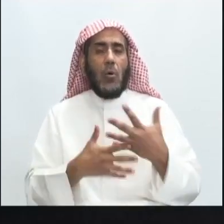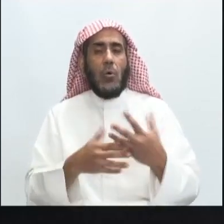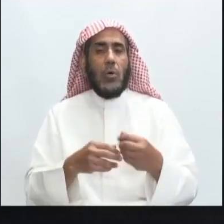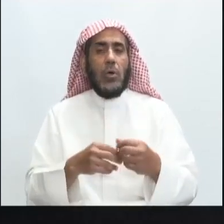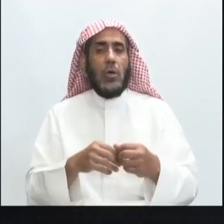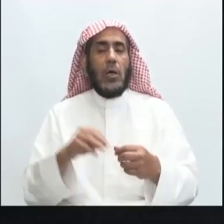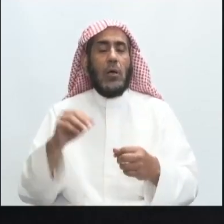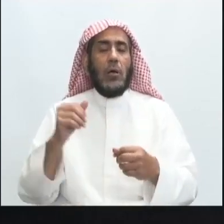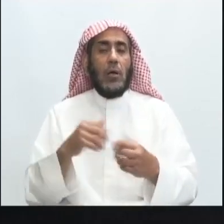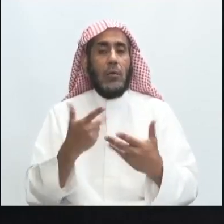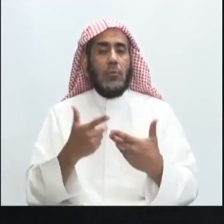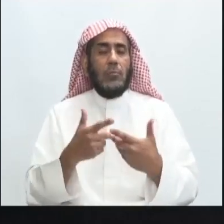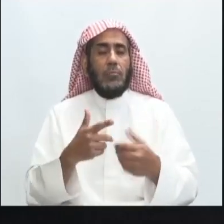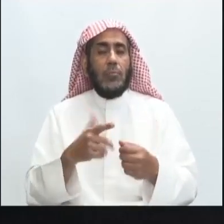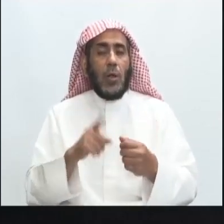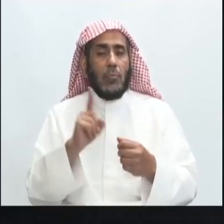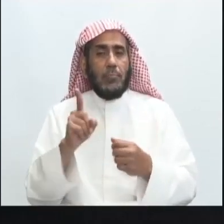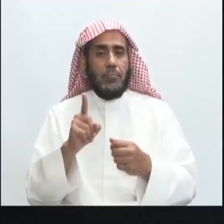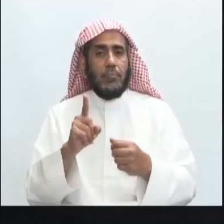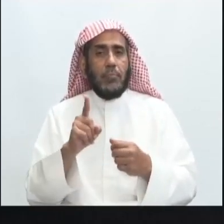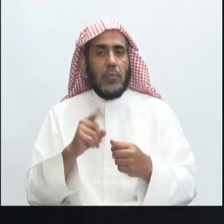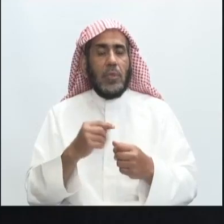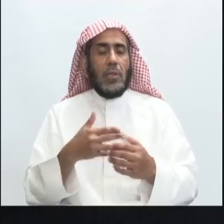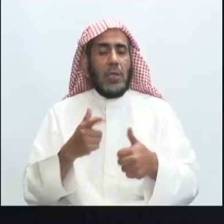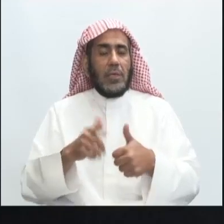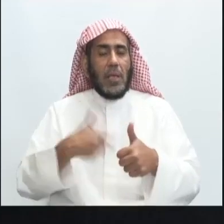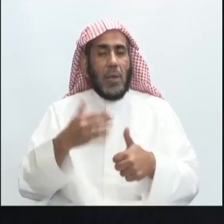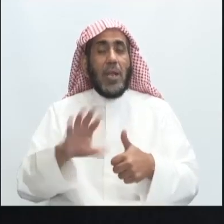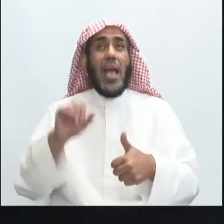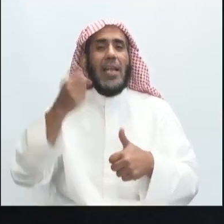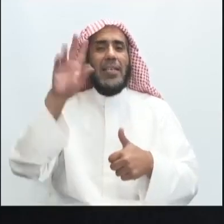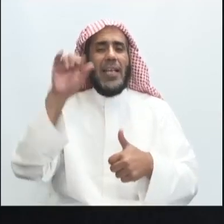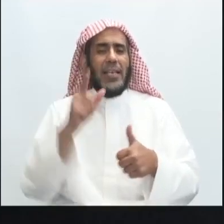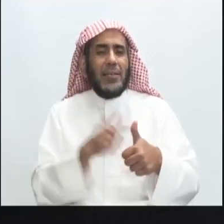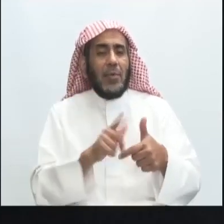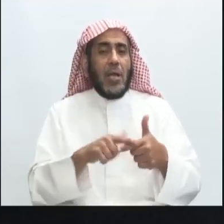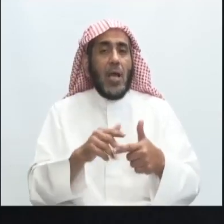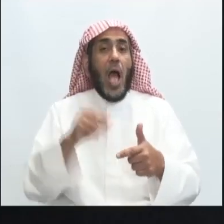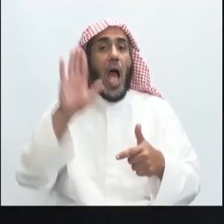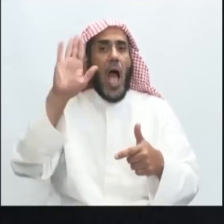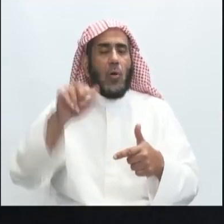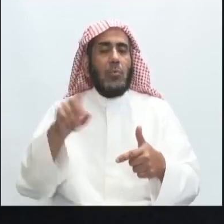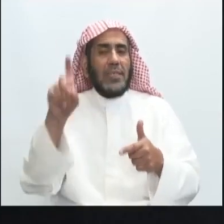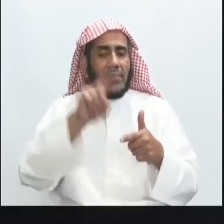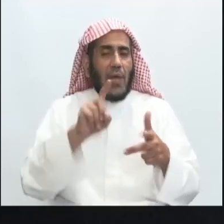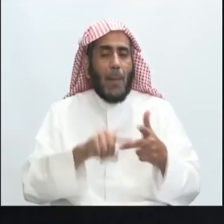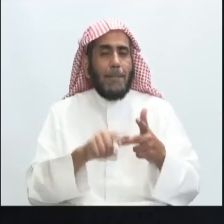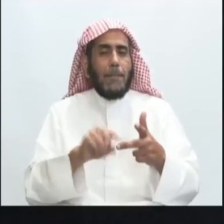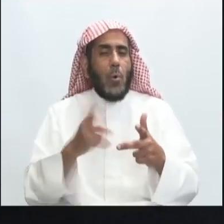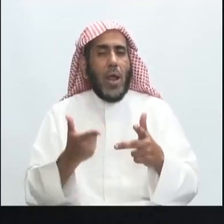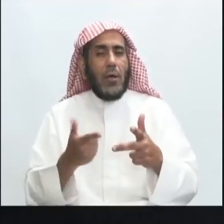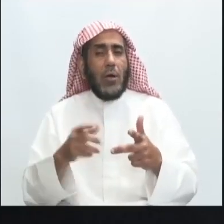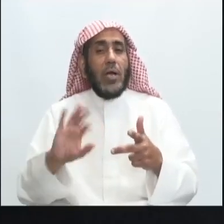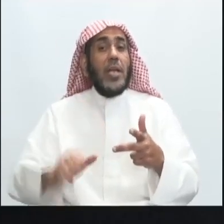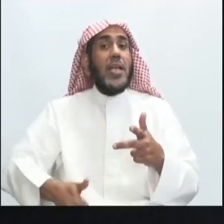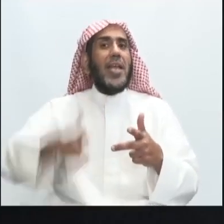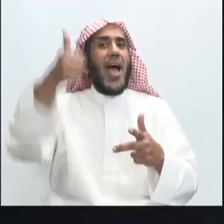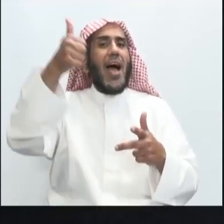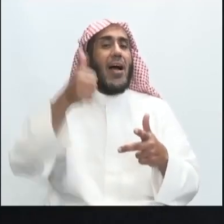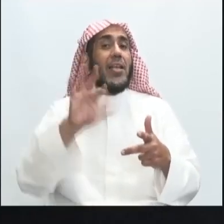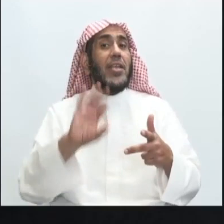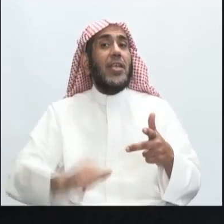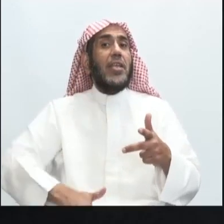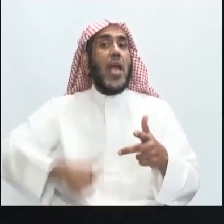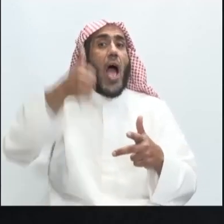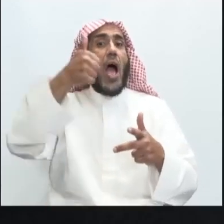صيغه الانشاء طبعا نحن هنا ذكرنا التمني لا يلتني هنا هل انبئكم استفهام طيب هنا يا ايها الذين امنوا